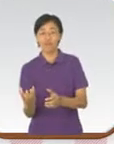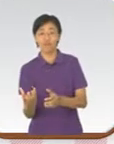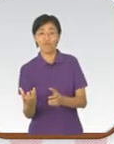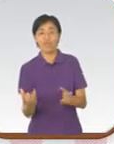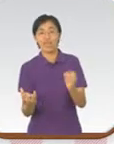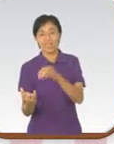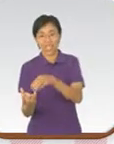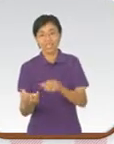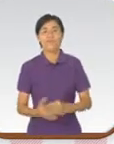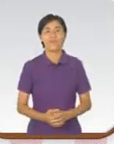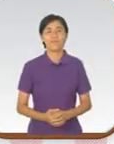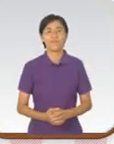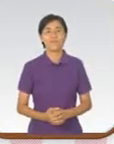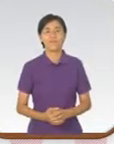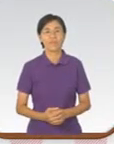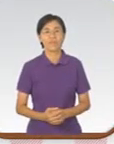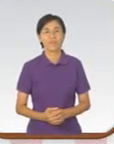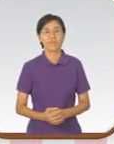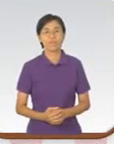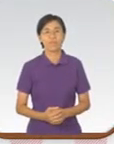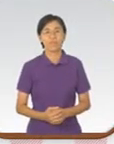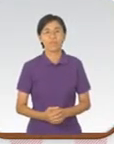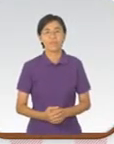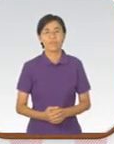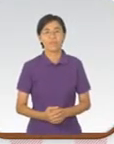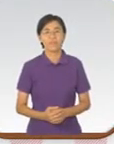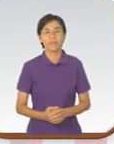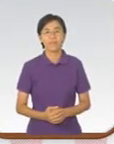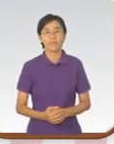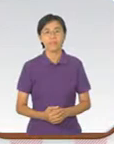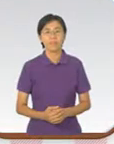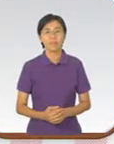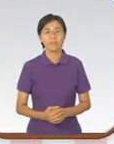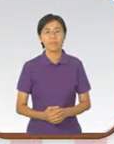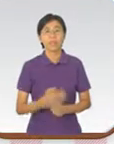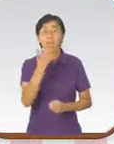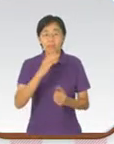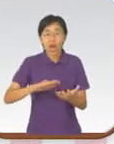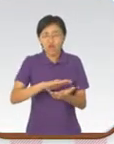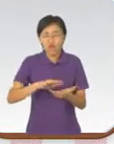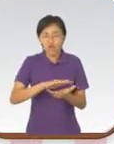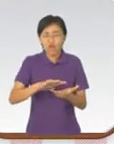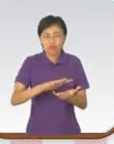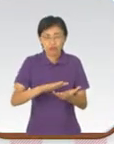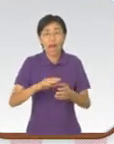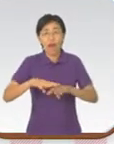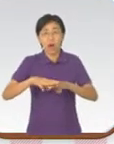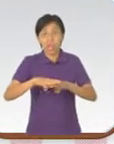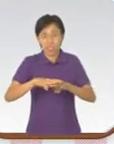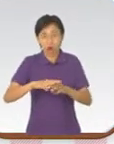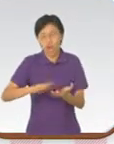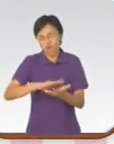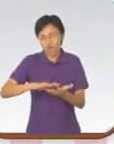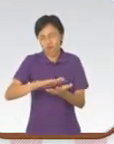เผือกเอาไปนึ่งแล้วก็ยีผ่านกระชอน แล้วก็ใช่ยีผ่านกระชอน นี่อาจารย์ใช้ประมาณสักกี่หัวได้ครับเ